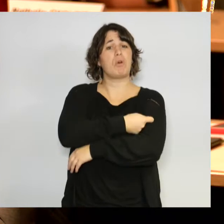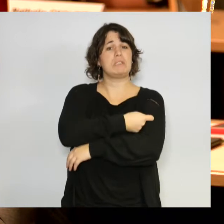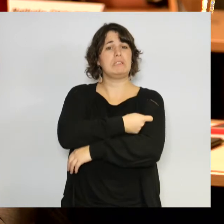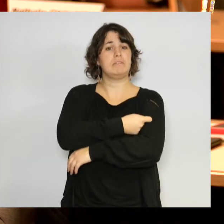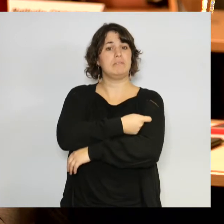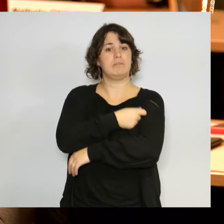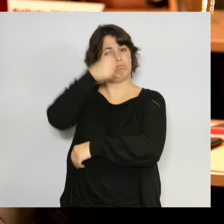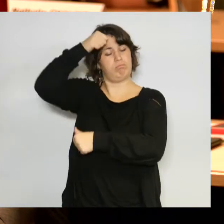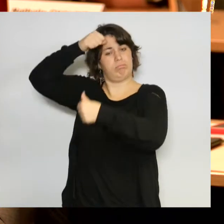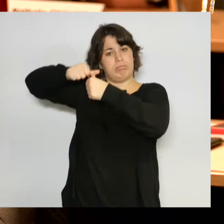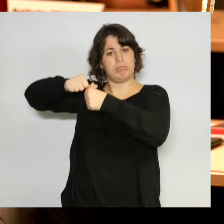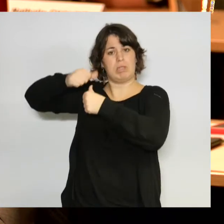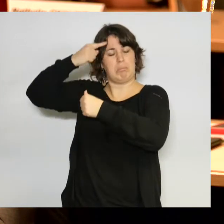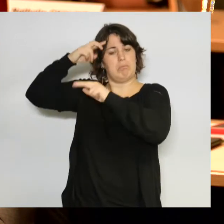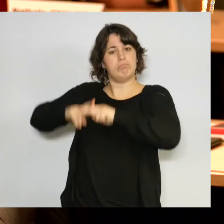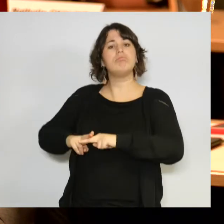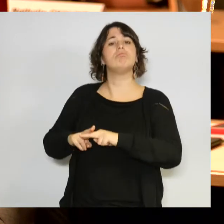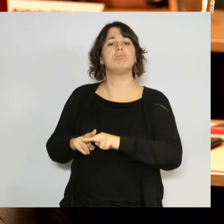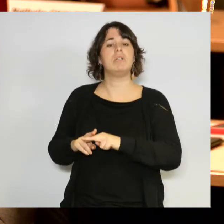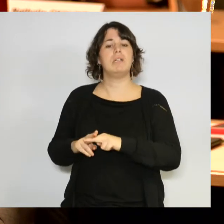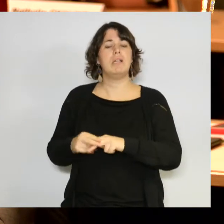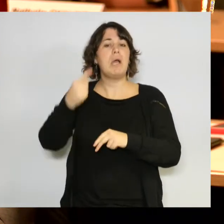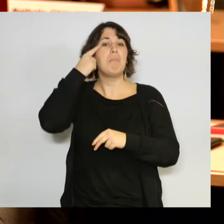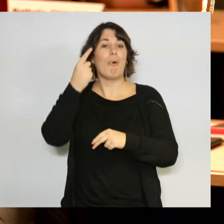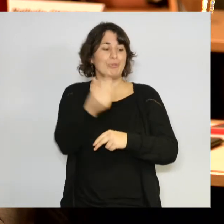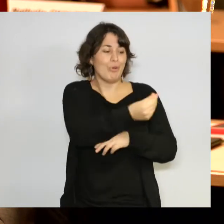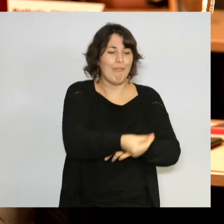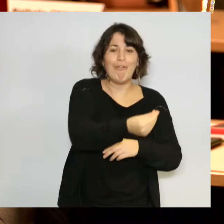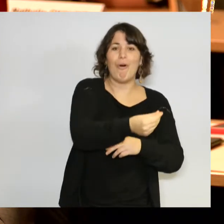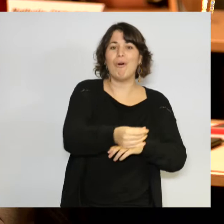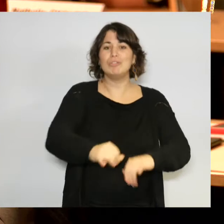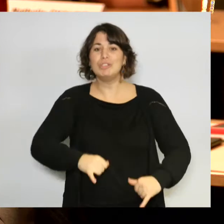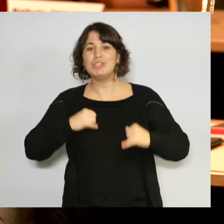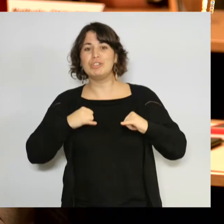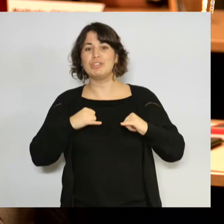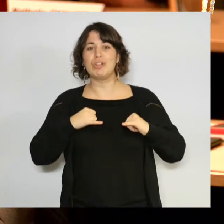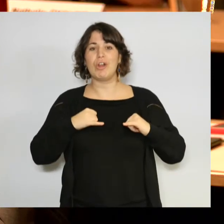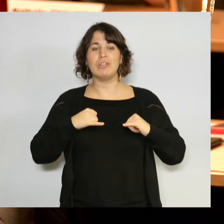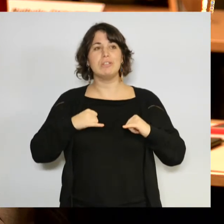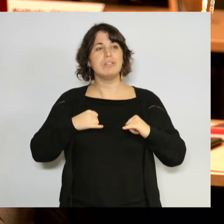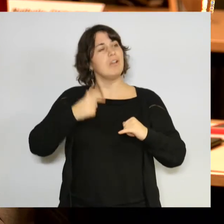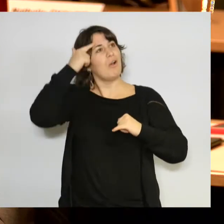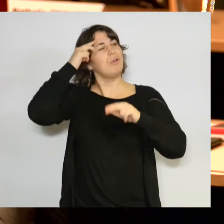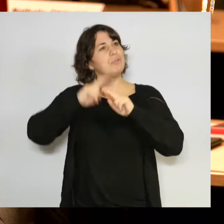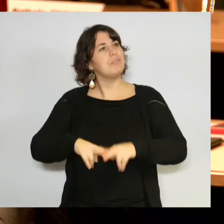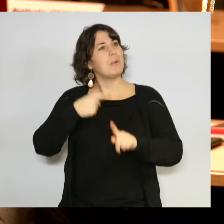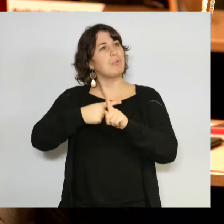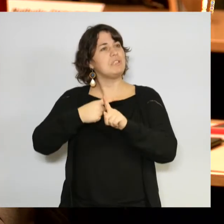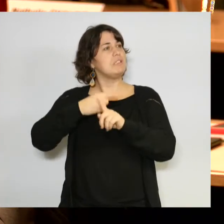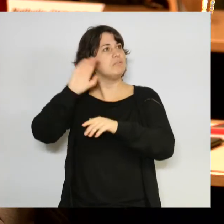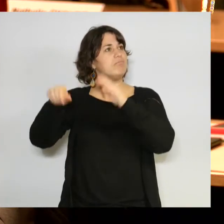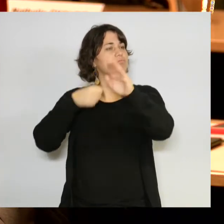mémoires, et nous pensons régulièrement, et particulièrement aux enfants et aux jeunes, qui garderont pendant longtemps de très bons souvenirs de cet engouement